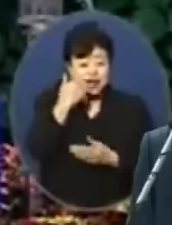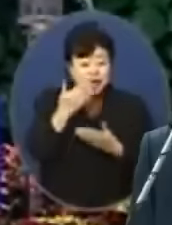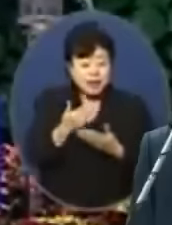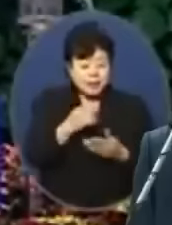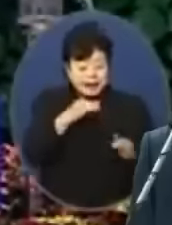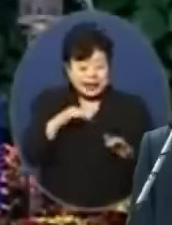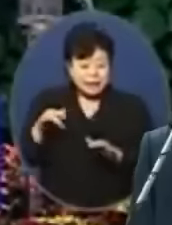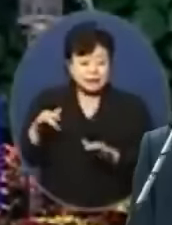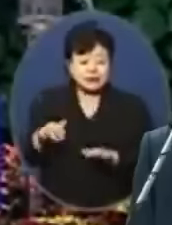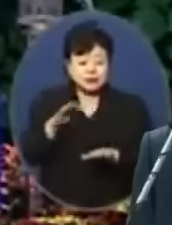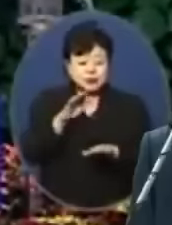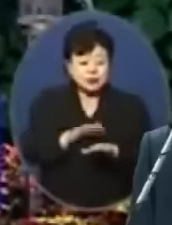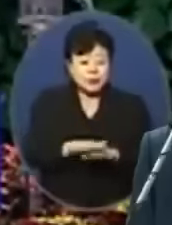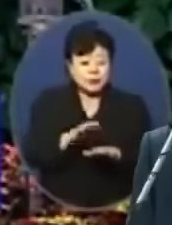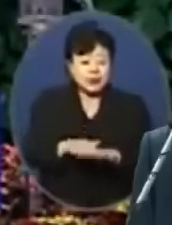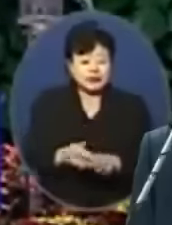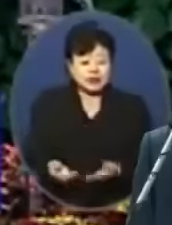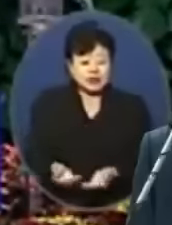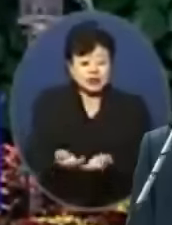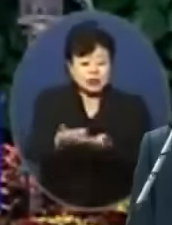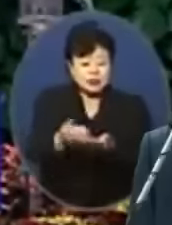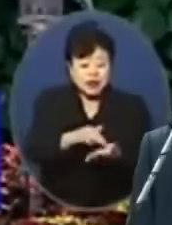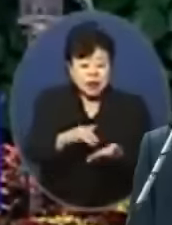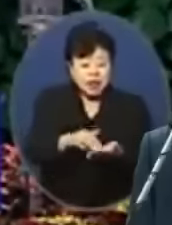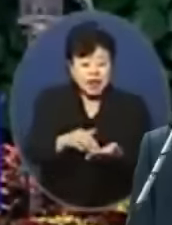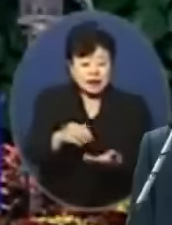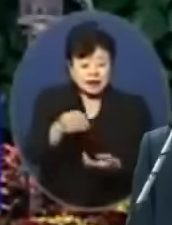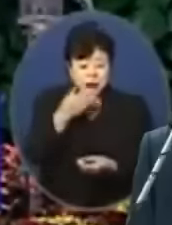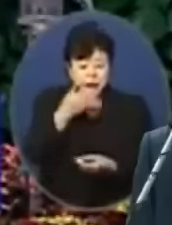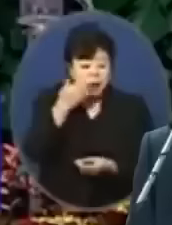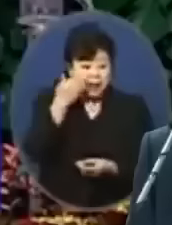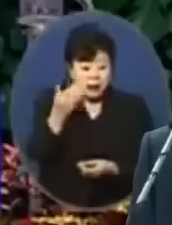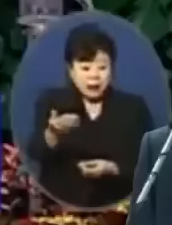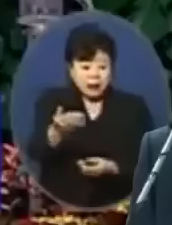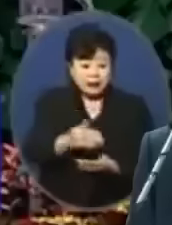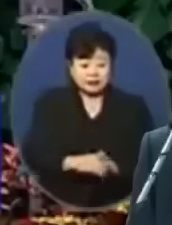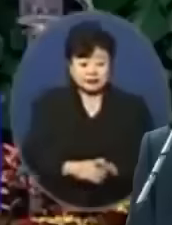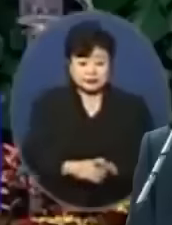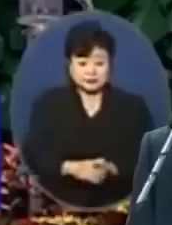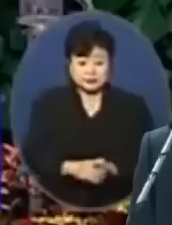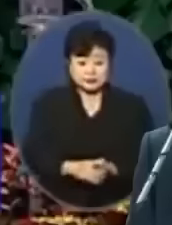바닷물을 손바닥으로 떠서 헤아려 보았느냐.